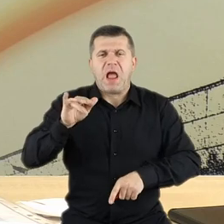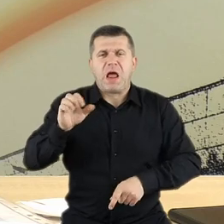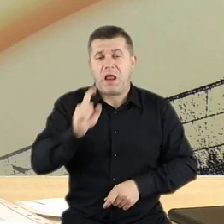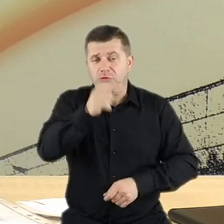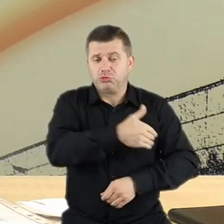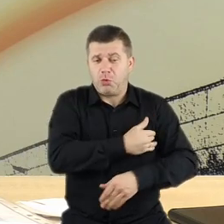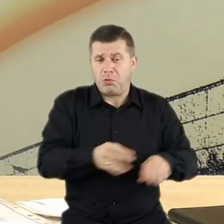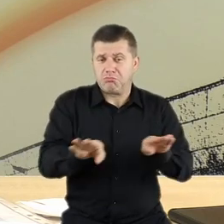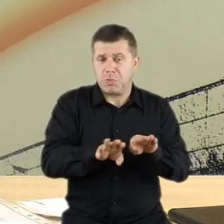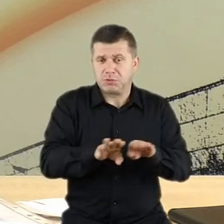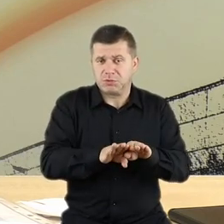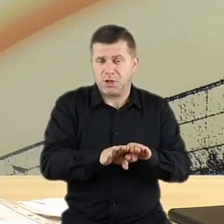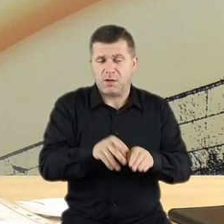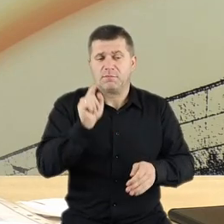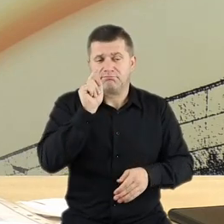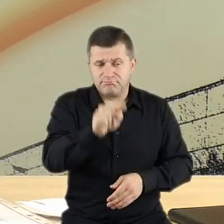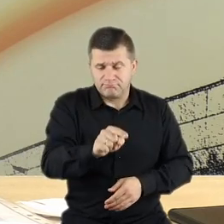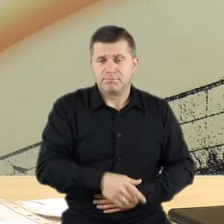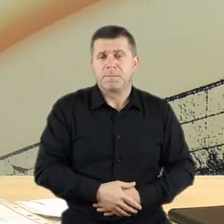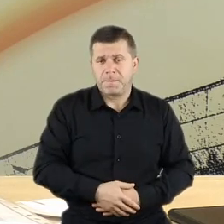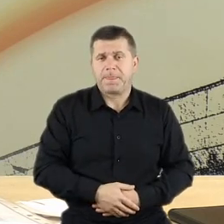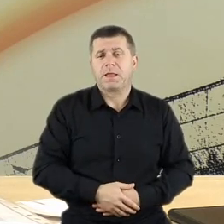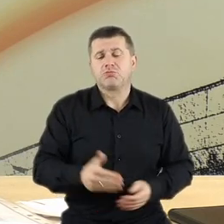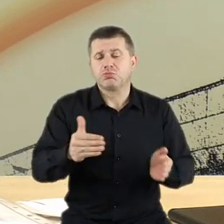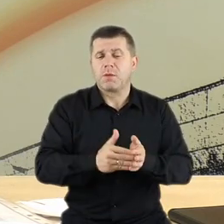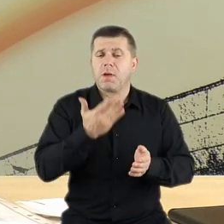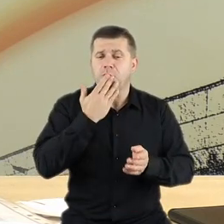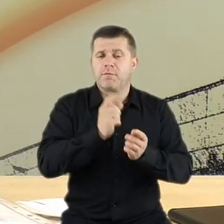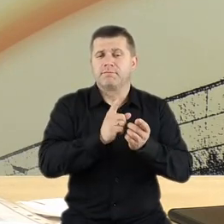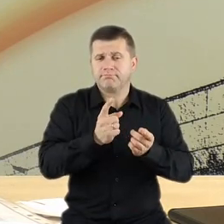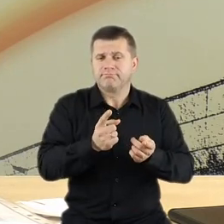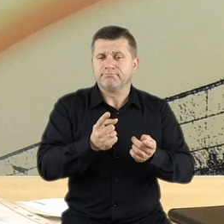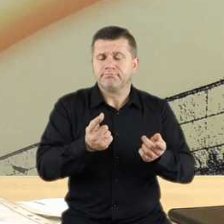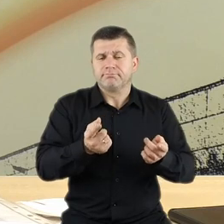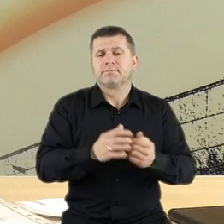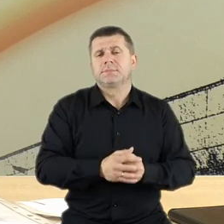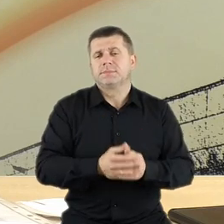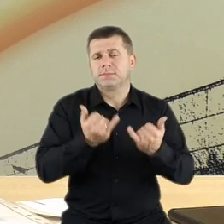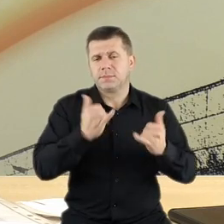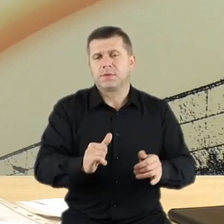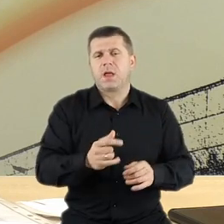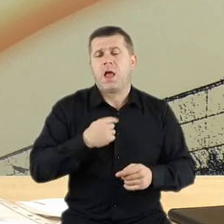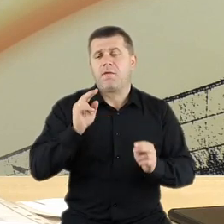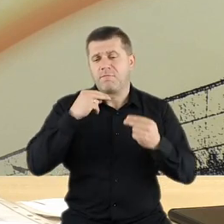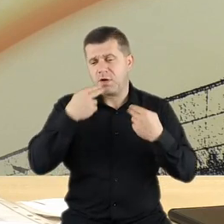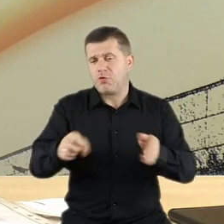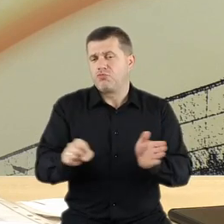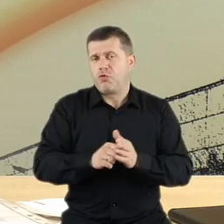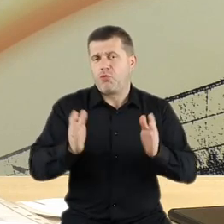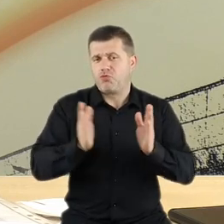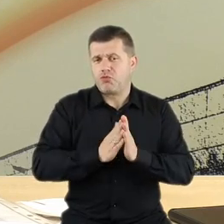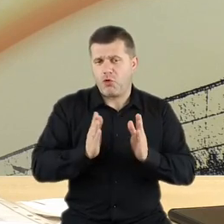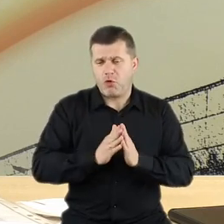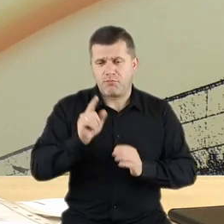to już no w szkole trzeba było mówić warum ale gdy przyszłam do domu wróciłam